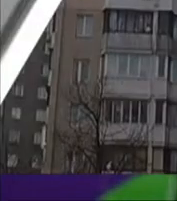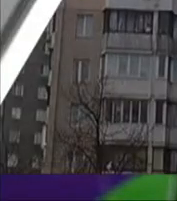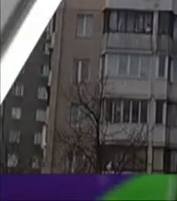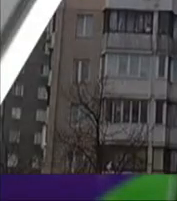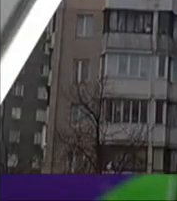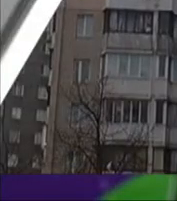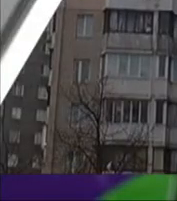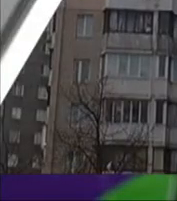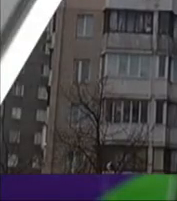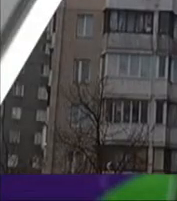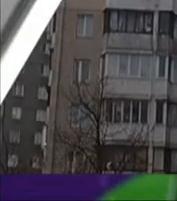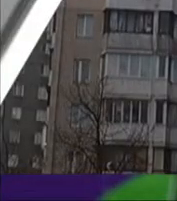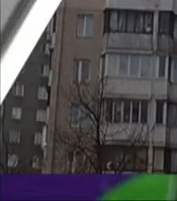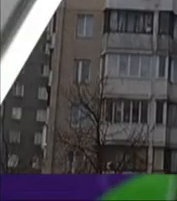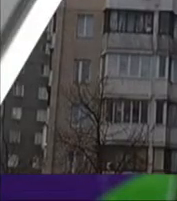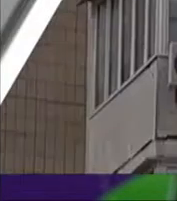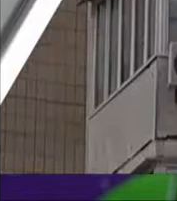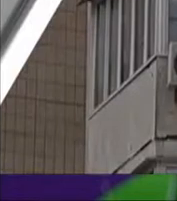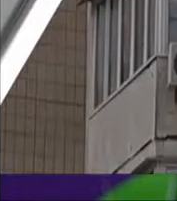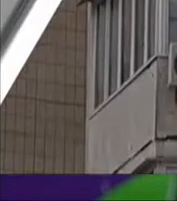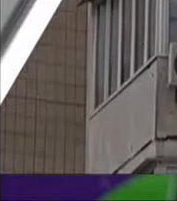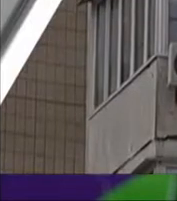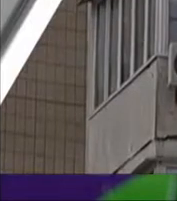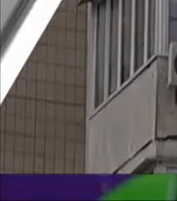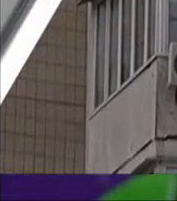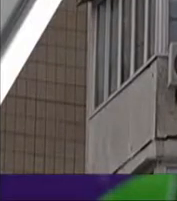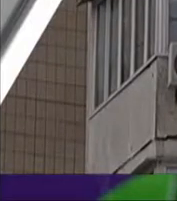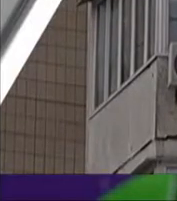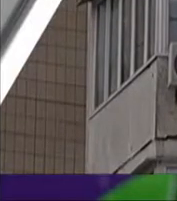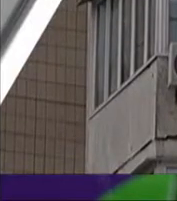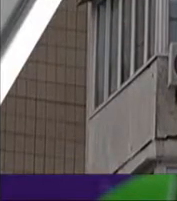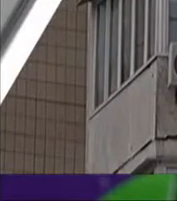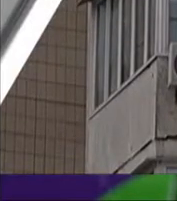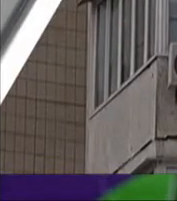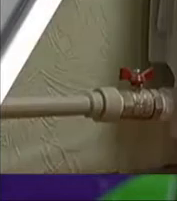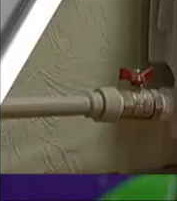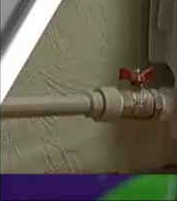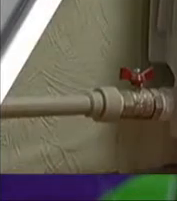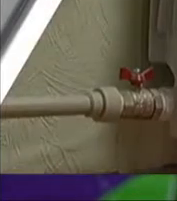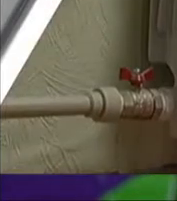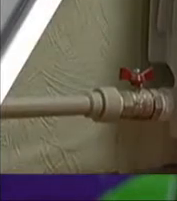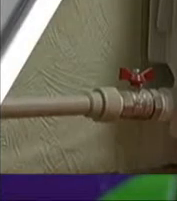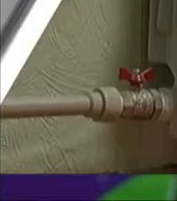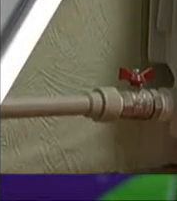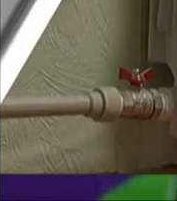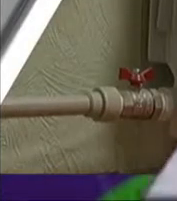«Київенерго» почало відключати від опалення житловий фонд. За два дні всі будинки будуть з холодними батареями.